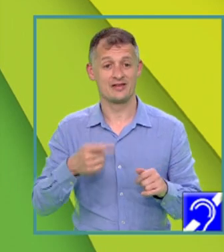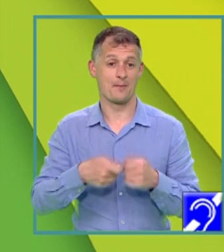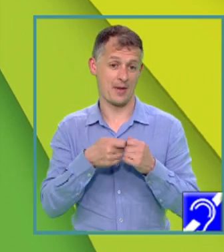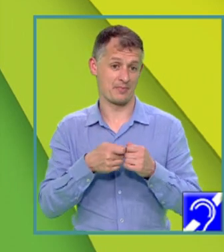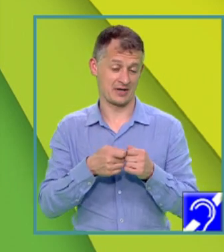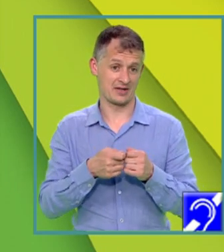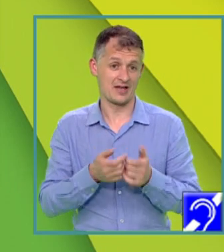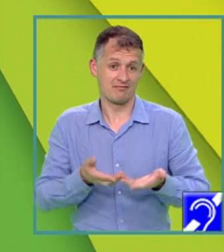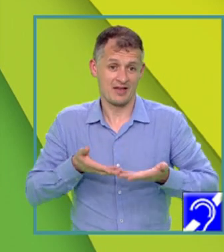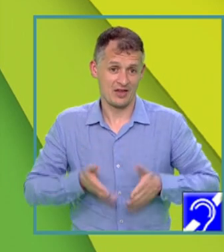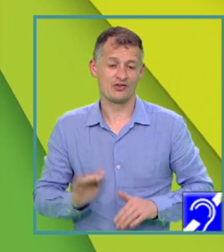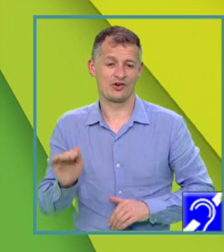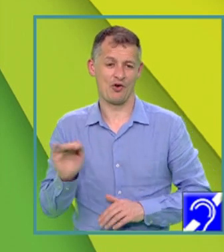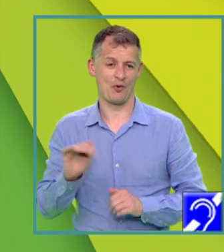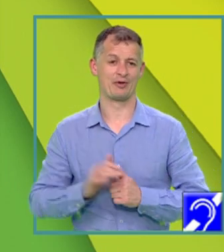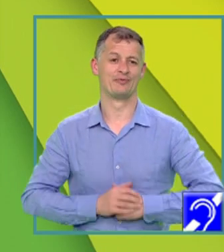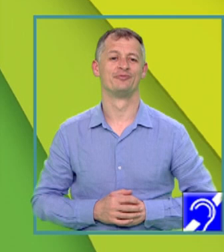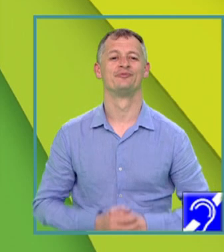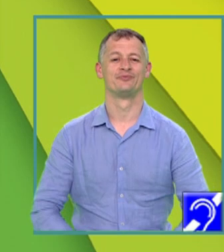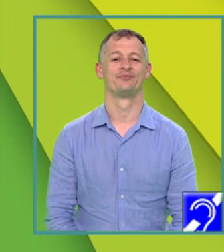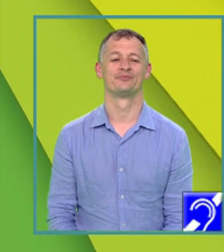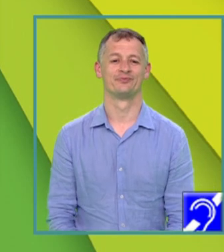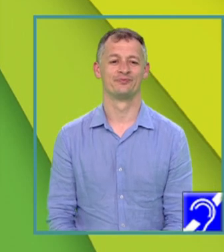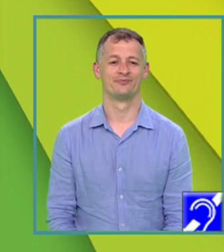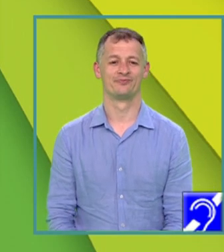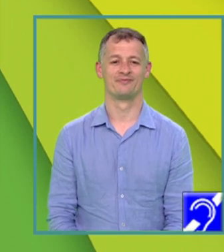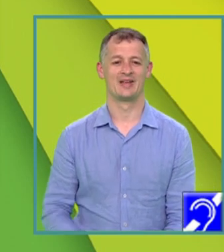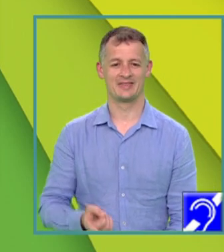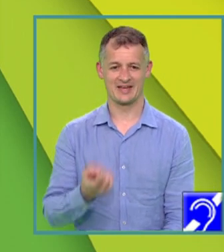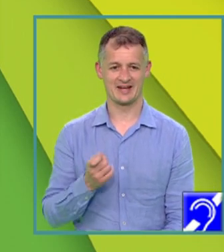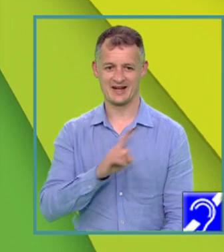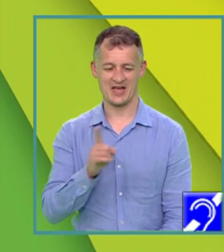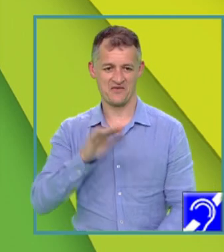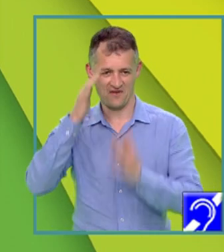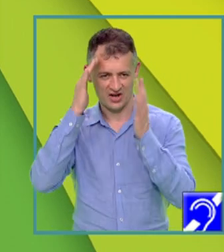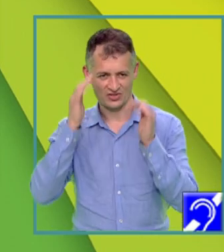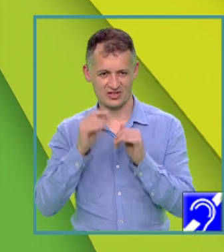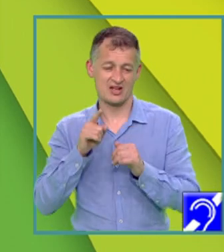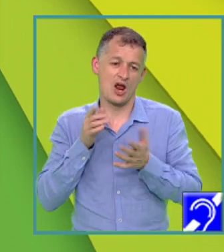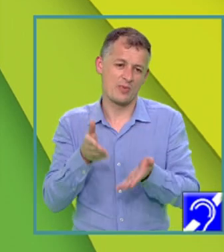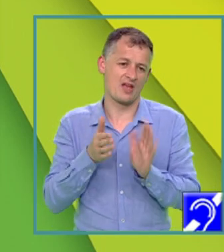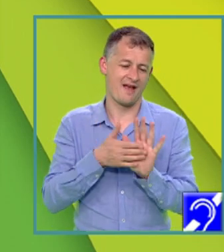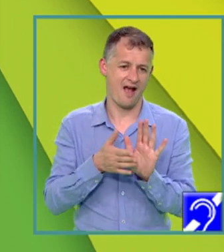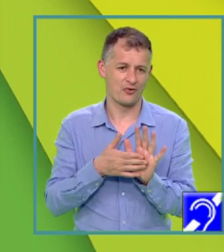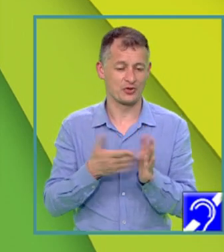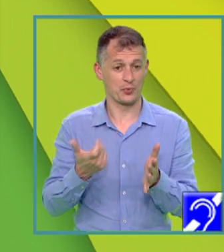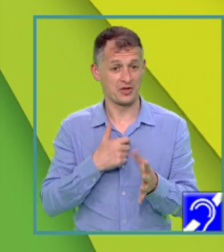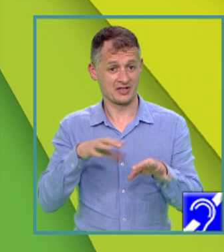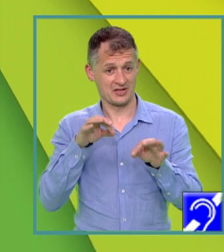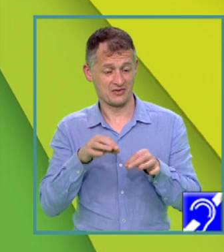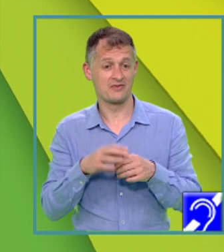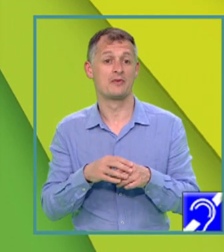de procreere, funcția vitală a societății. Din nefericire, din anumite cauze, putem să identificăm și